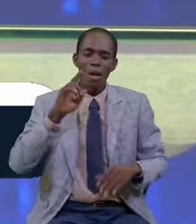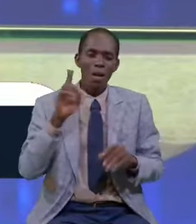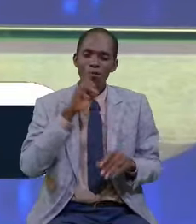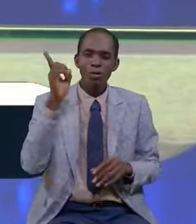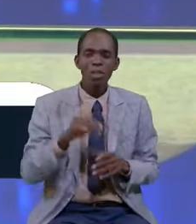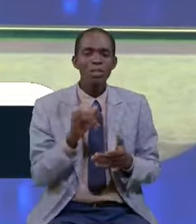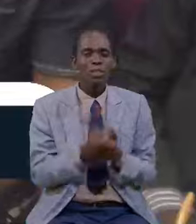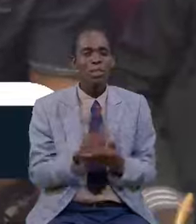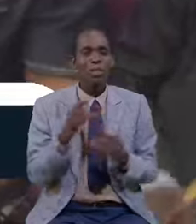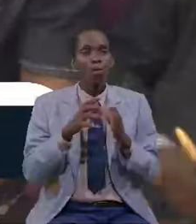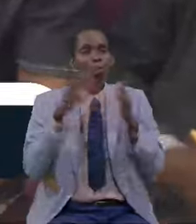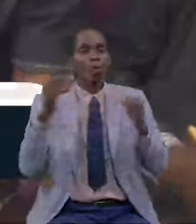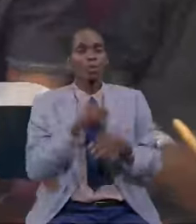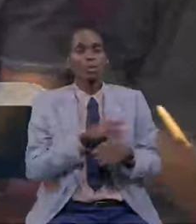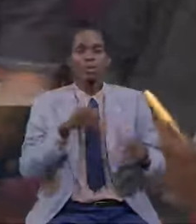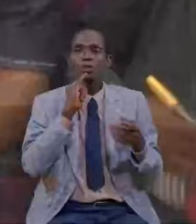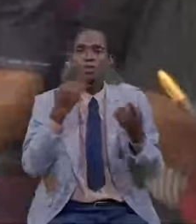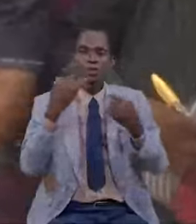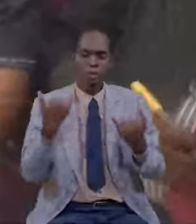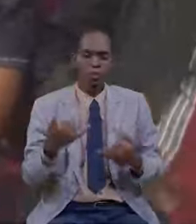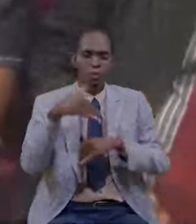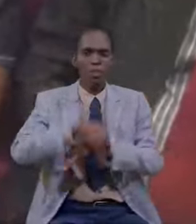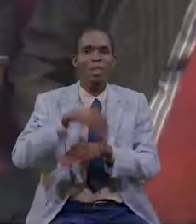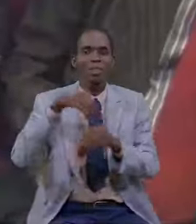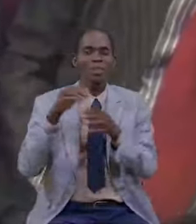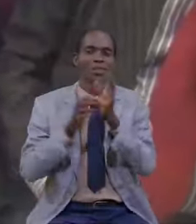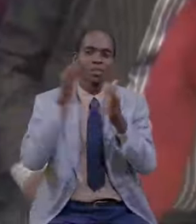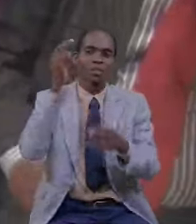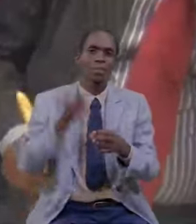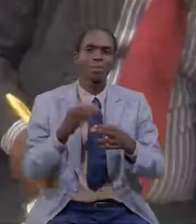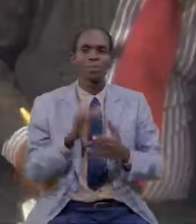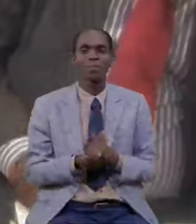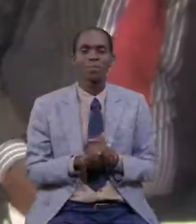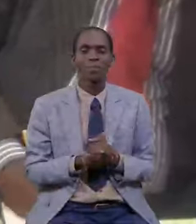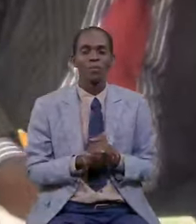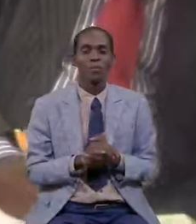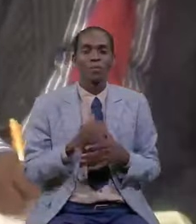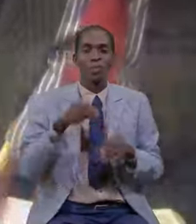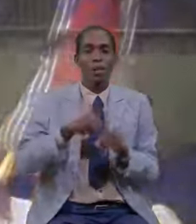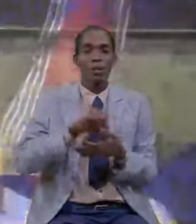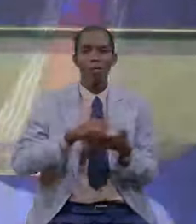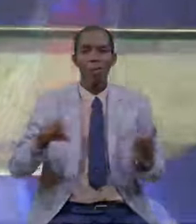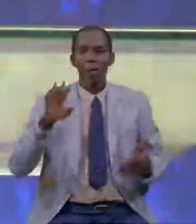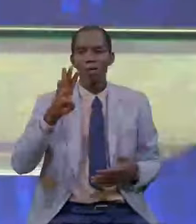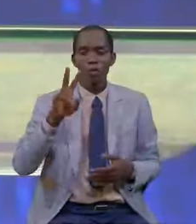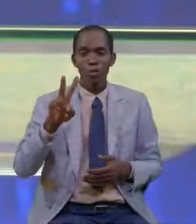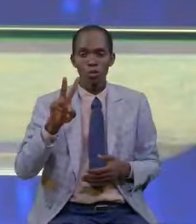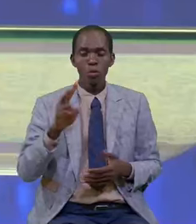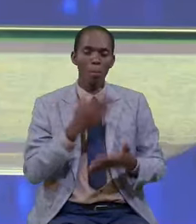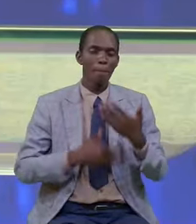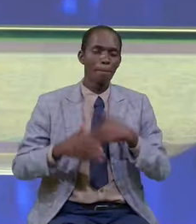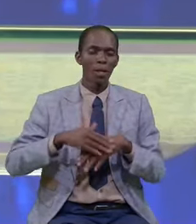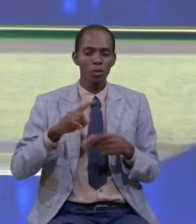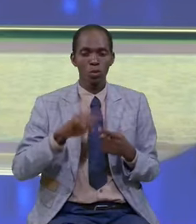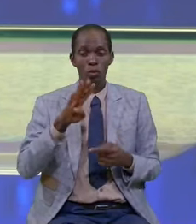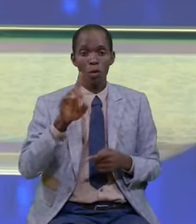l'abondance viendra sur vous ce soir au nom de Jésus-Christ. Le verset 42. Revenons au